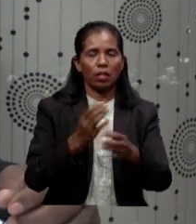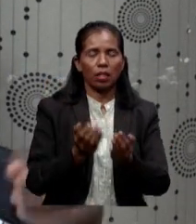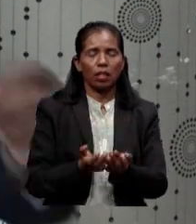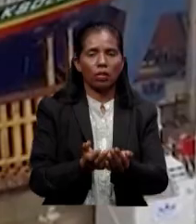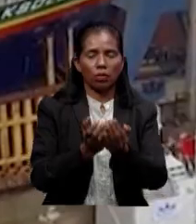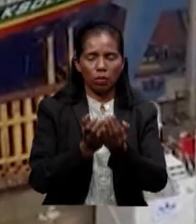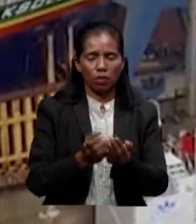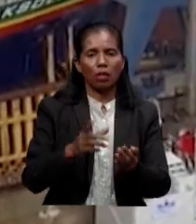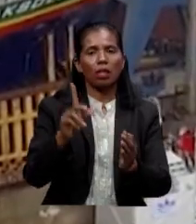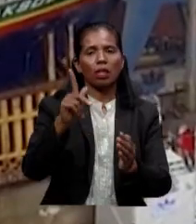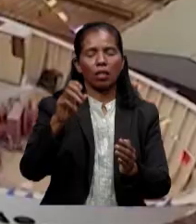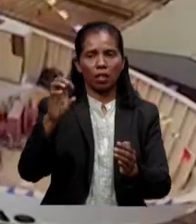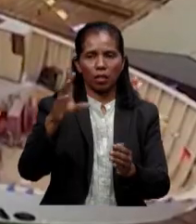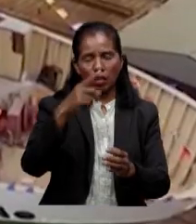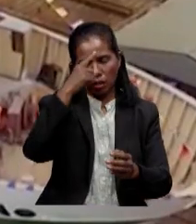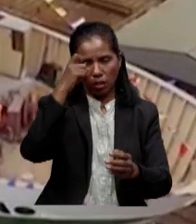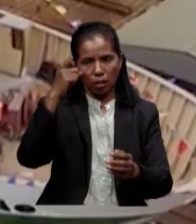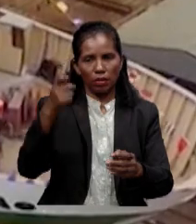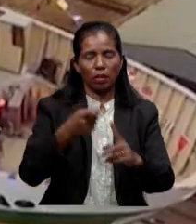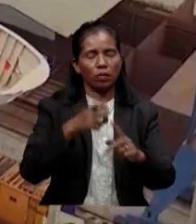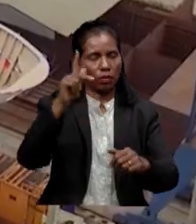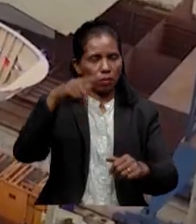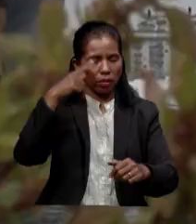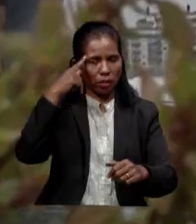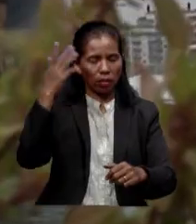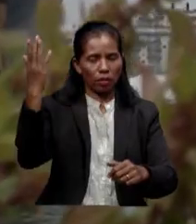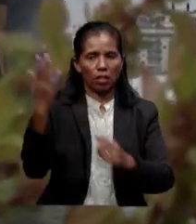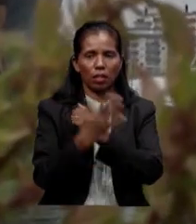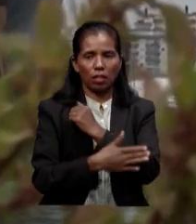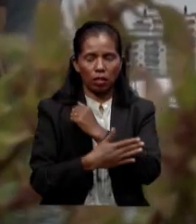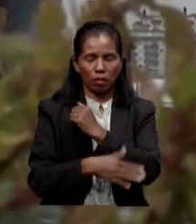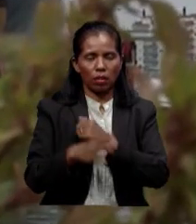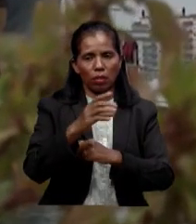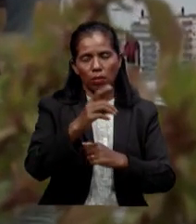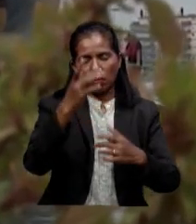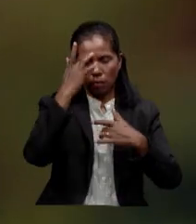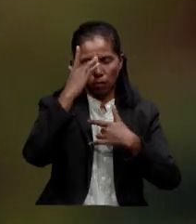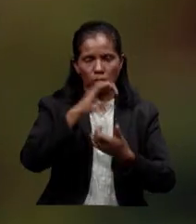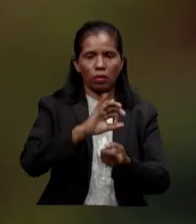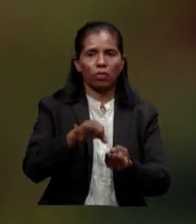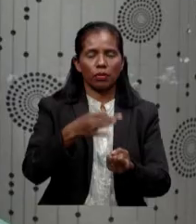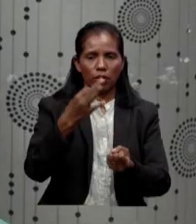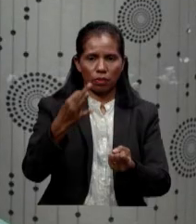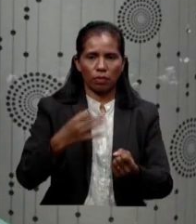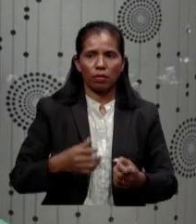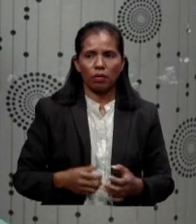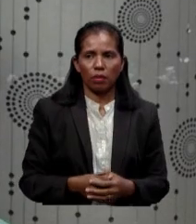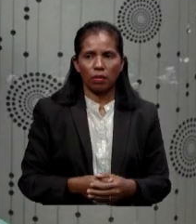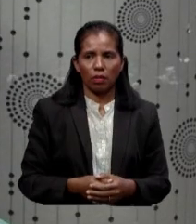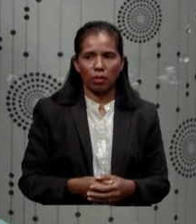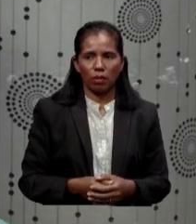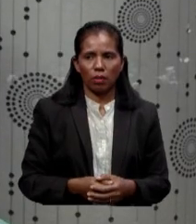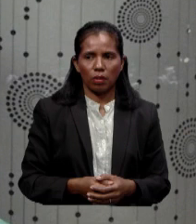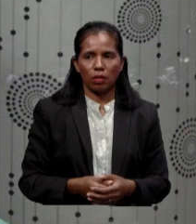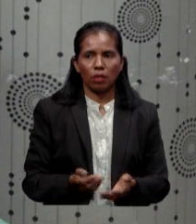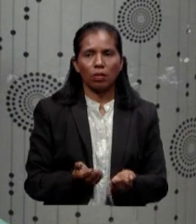solo kleur tamba impaktu husi impasse politika iharai larang no pandemia global COVID-19 rone